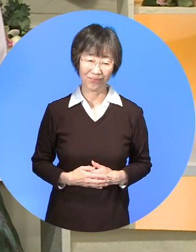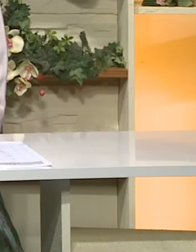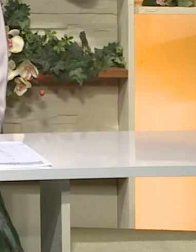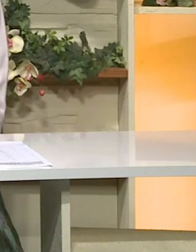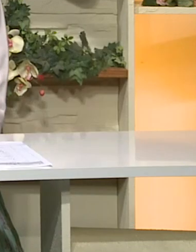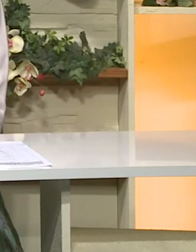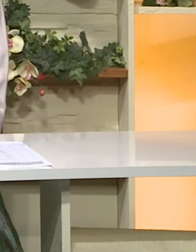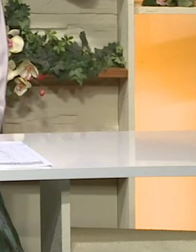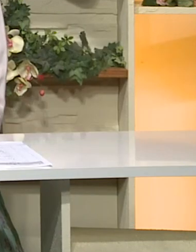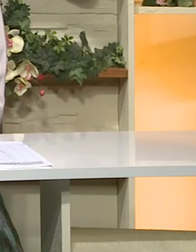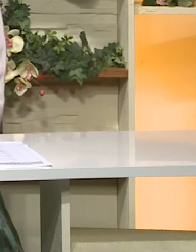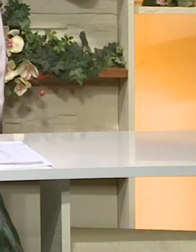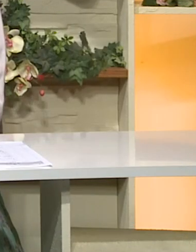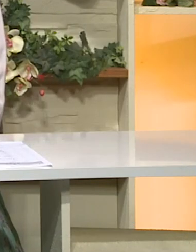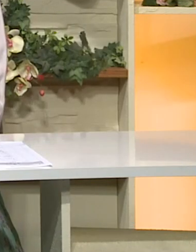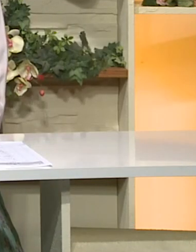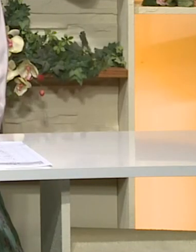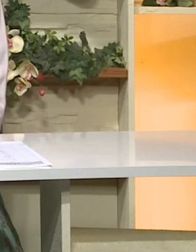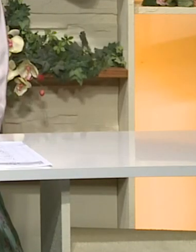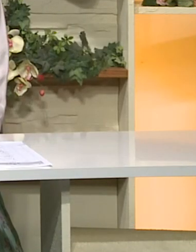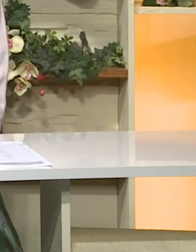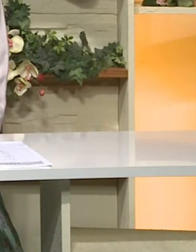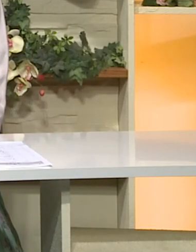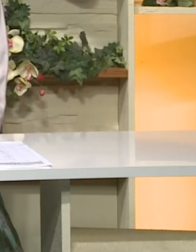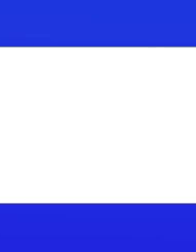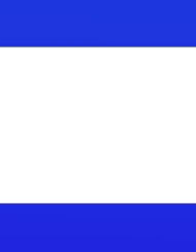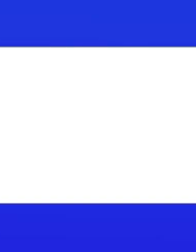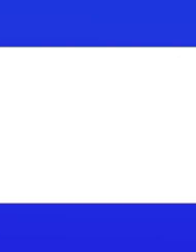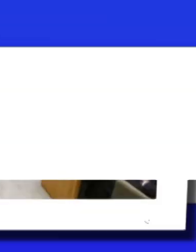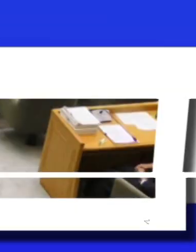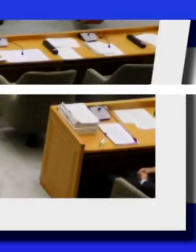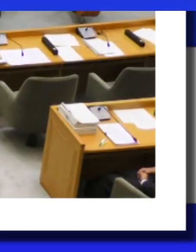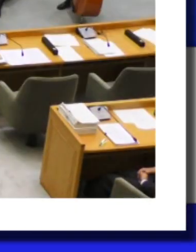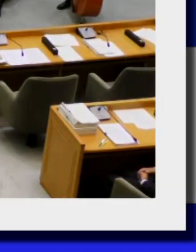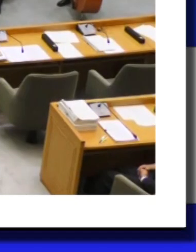介する吹田のトピックスです。